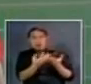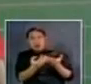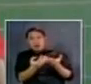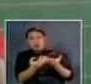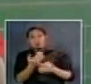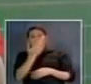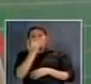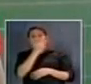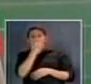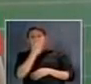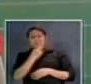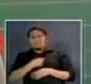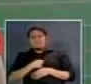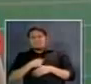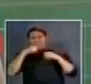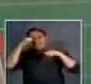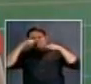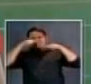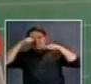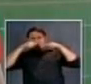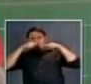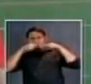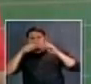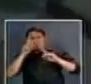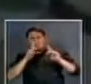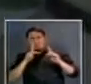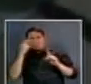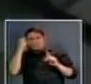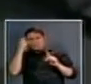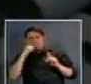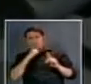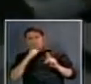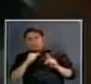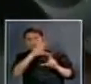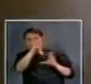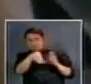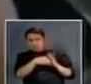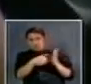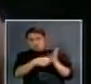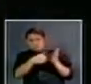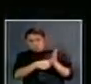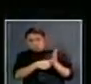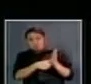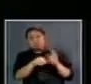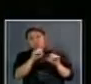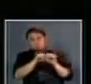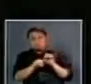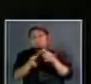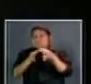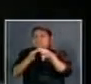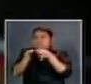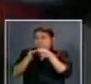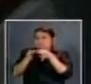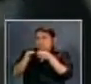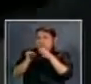yung pangamba kasi kanina nung agam-agam ng ilan, baka daw masayang yung boto nila, baka hindi daw mabilang pag may bagong VCM. Ipinaliwanag naman ito ng